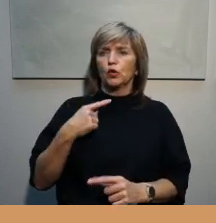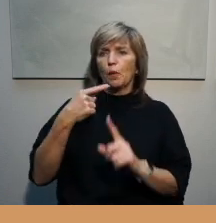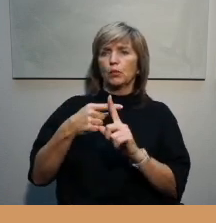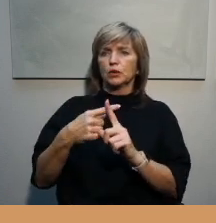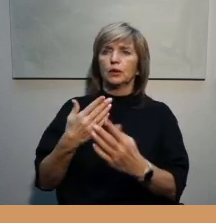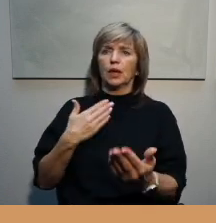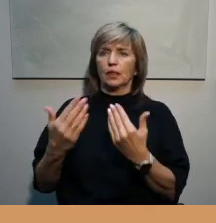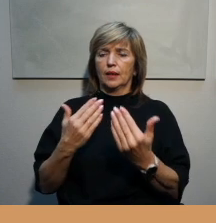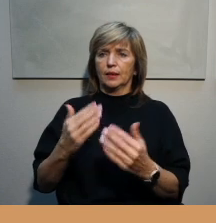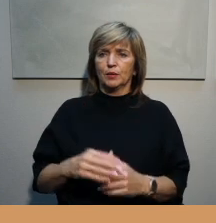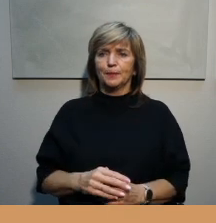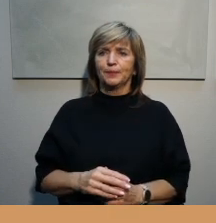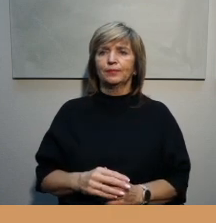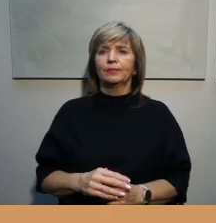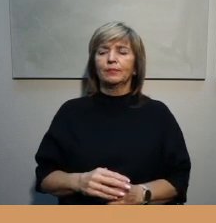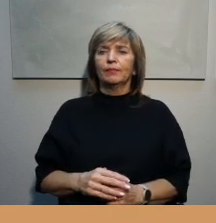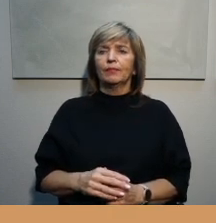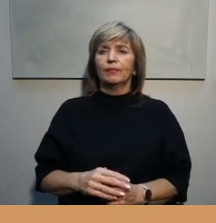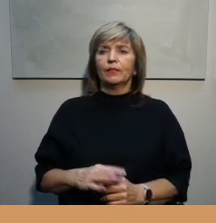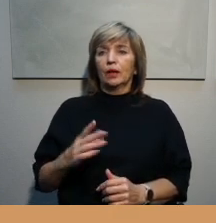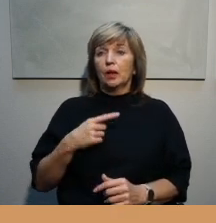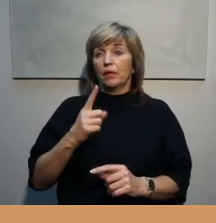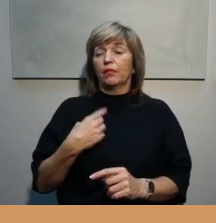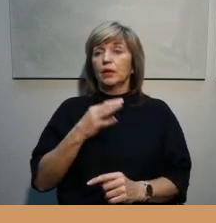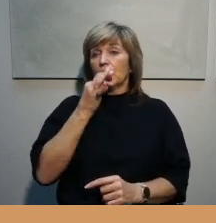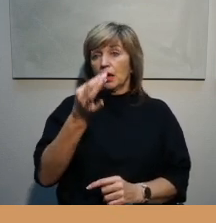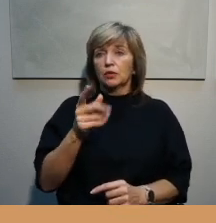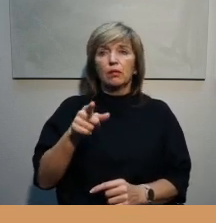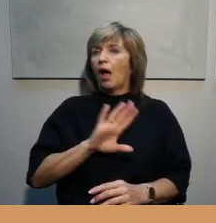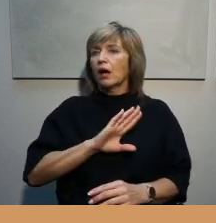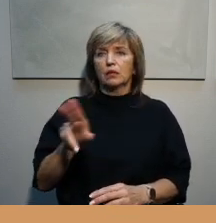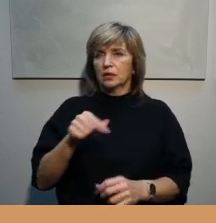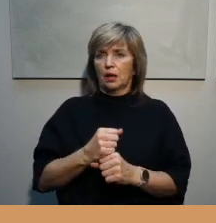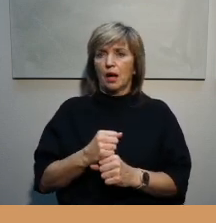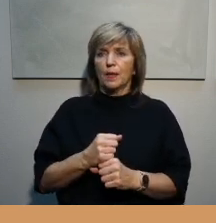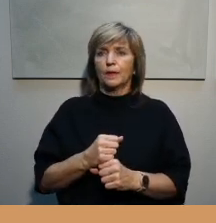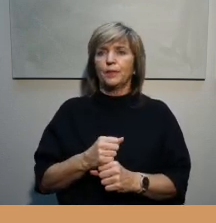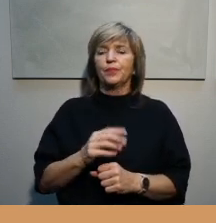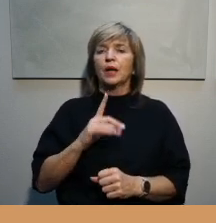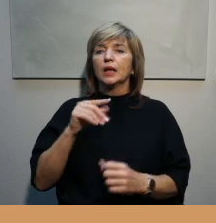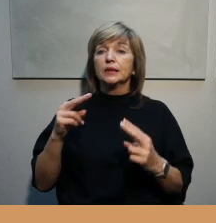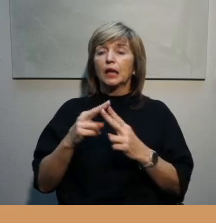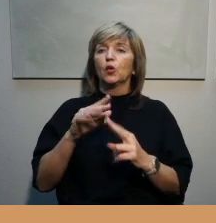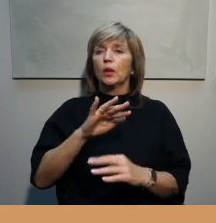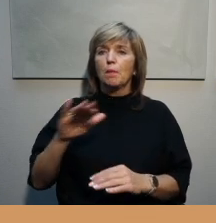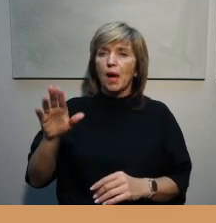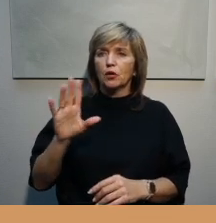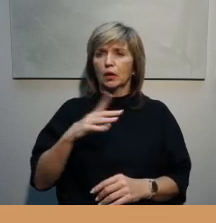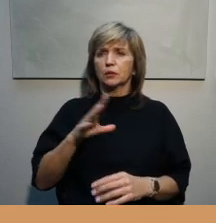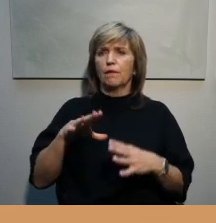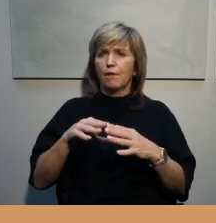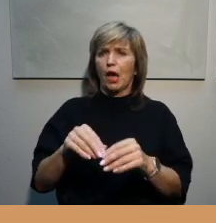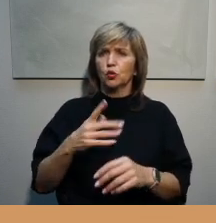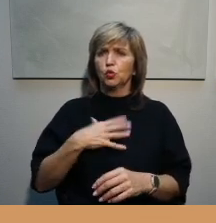pozitīvas attiecības. Tad man ir vienkārši jāsaka, tas tā nestrādā. Pat satiekot bērnus, kuri ir veikuši